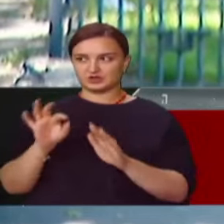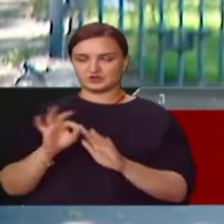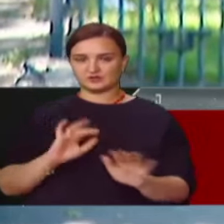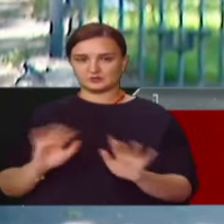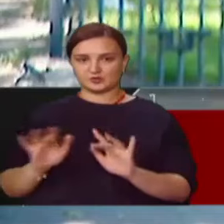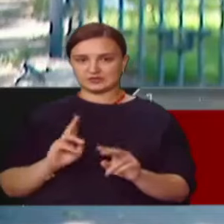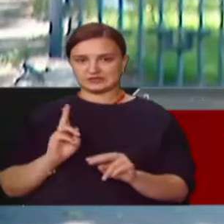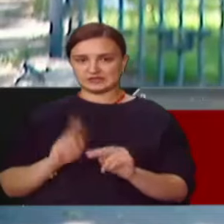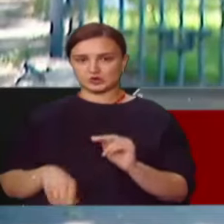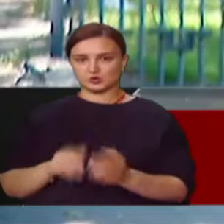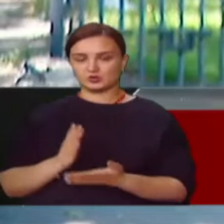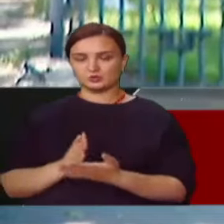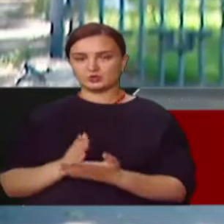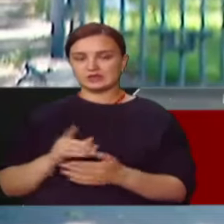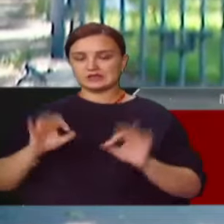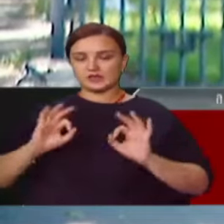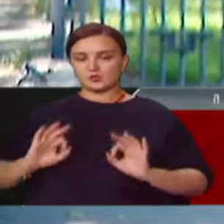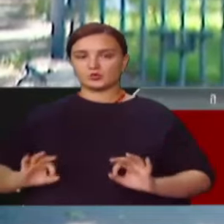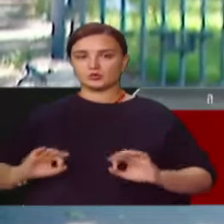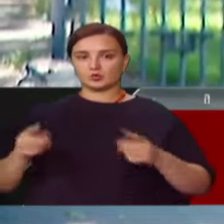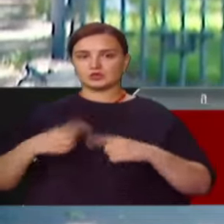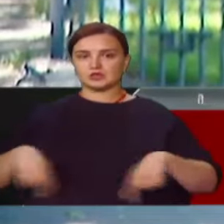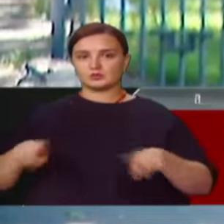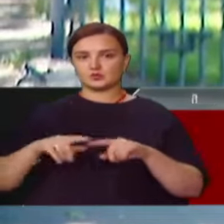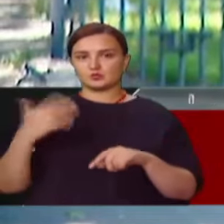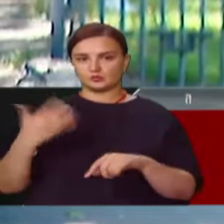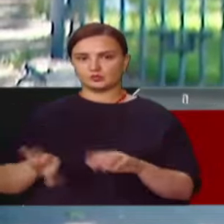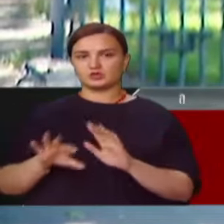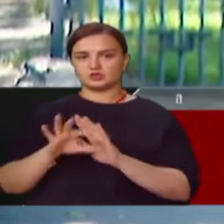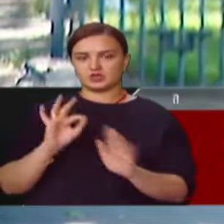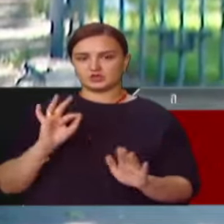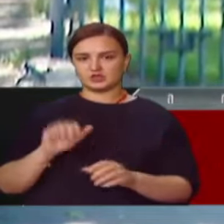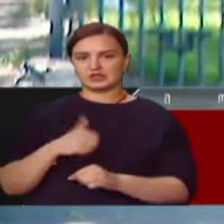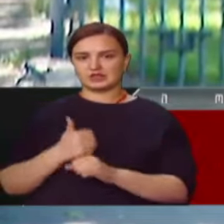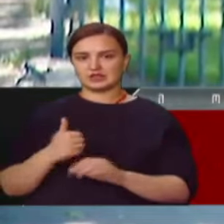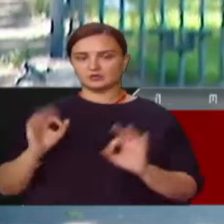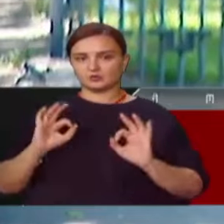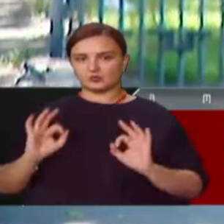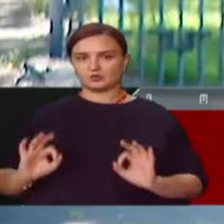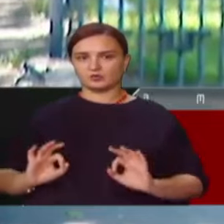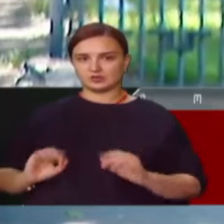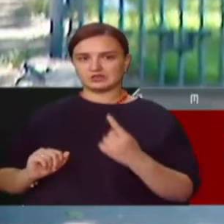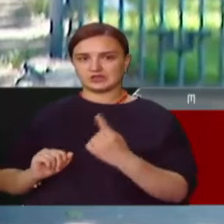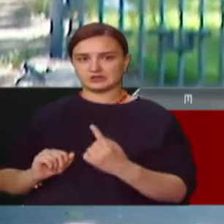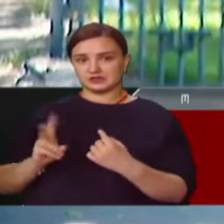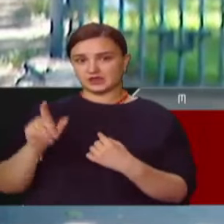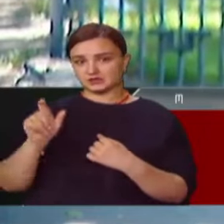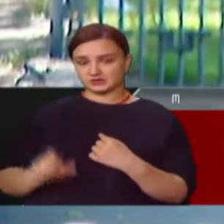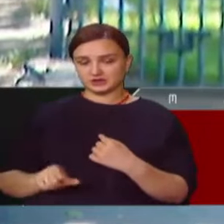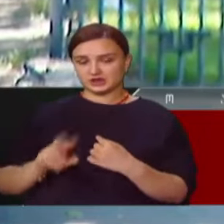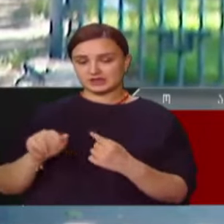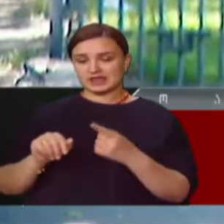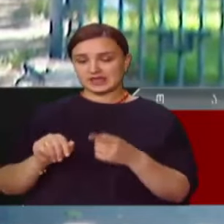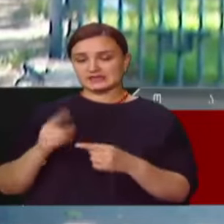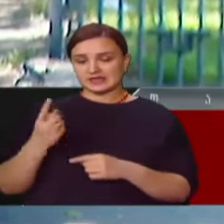პროცესი დასრულებულია და საპროკურორო საბჭომ უკვე შეარჩია გენერალური პროკურორობის ერთი კანდიდატი და ეს